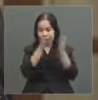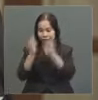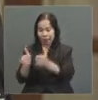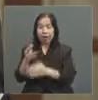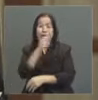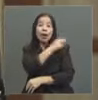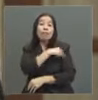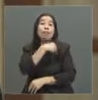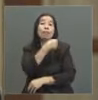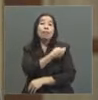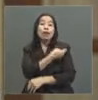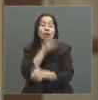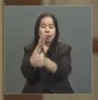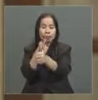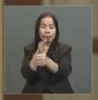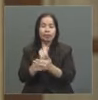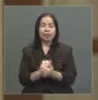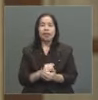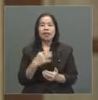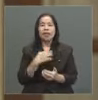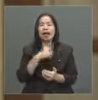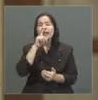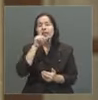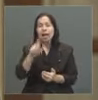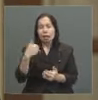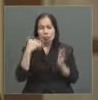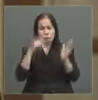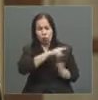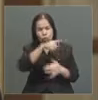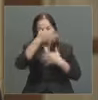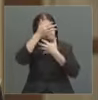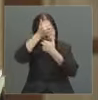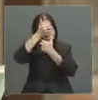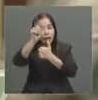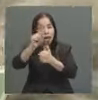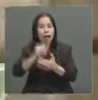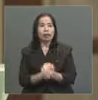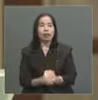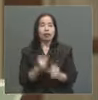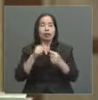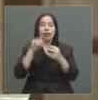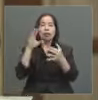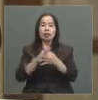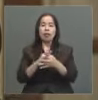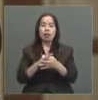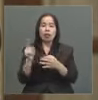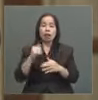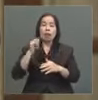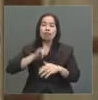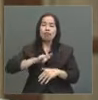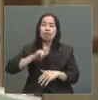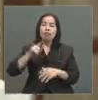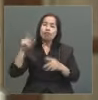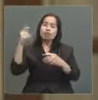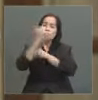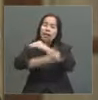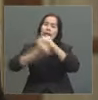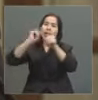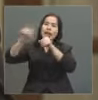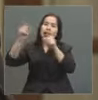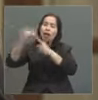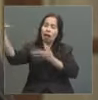วีสินค่ะตอนนี้มีคำถามหนึ่งเรื่องที่หลายคนสนใจมากๆก็คือเรื่องของการเดินทางเข้าประเทศโดยเฉพาะคน